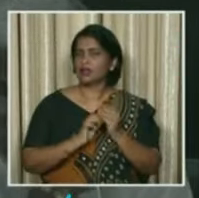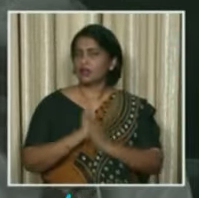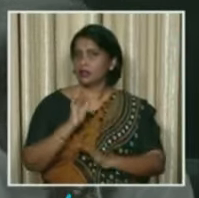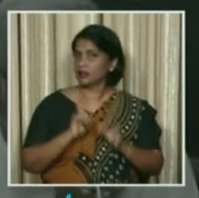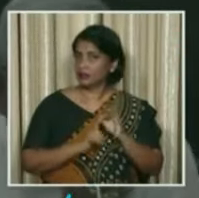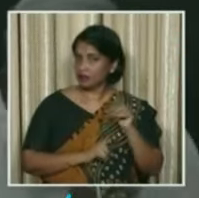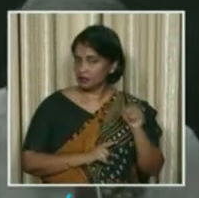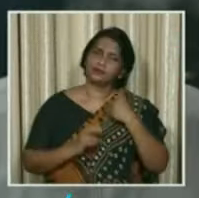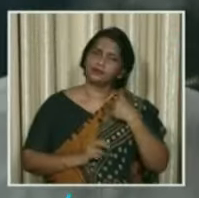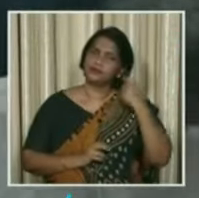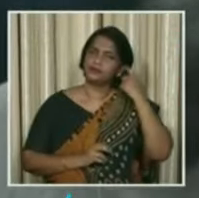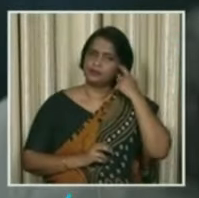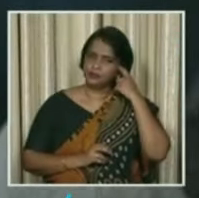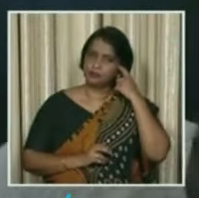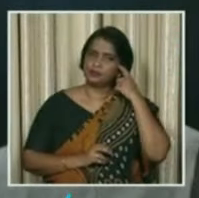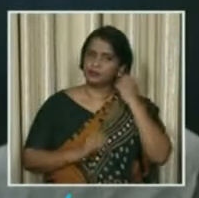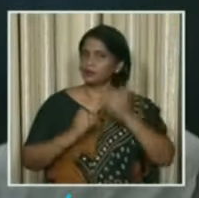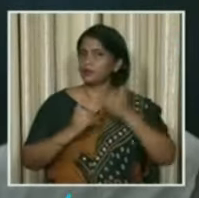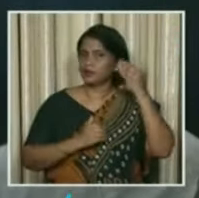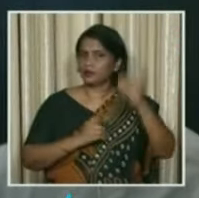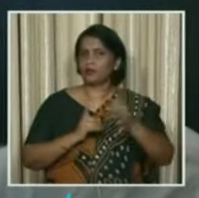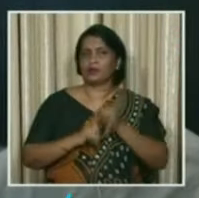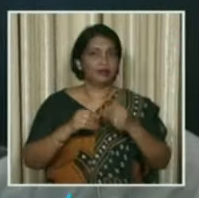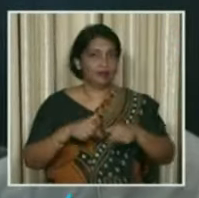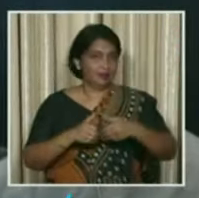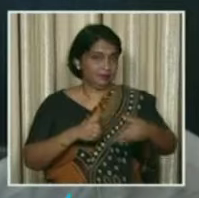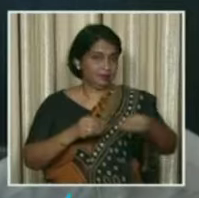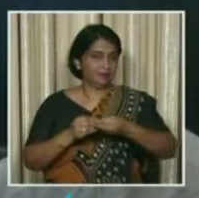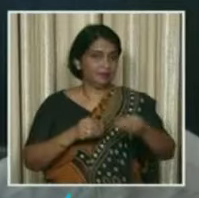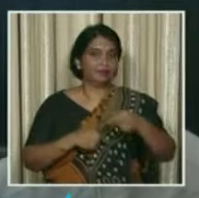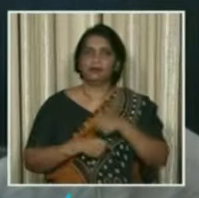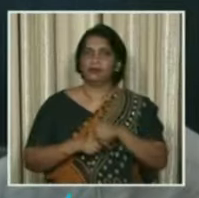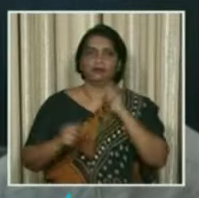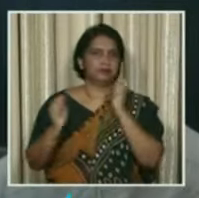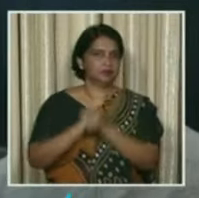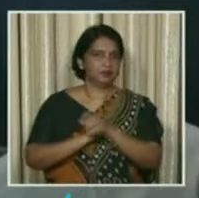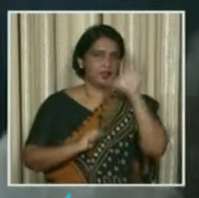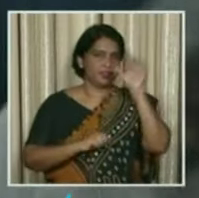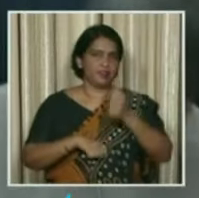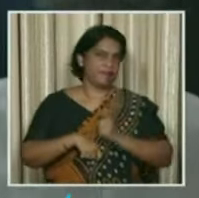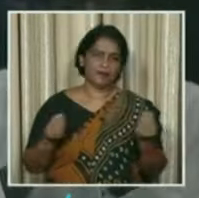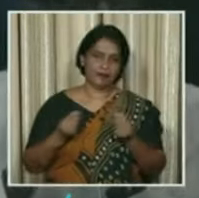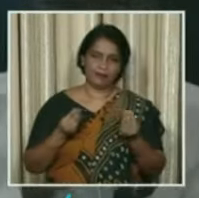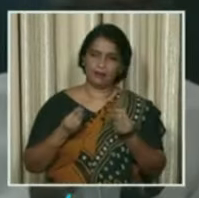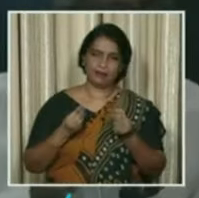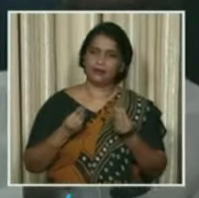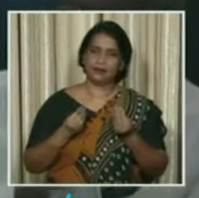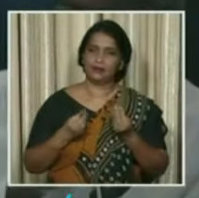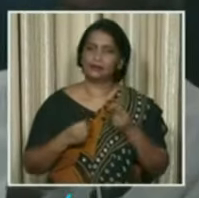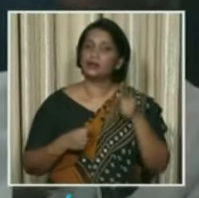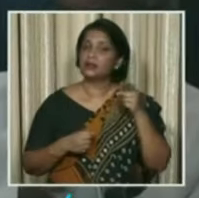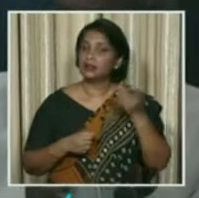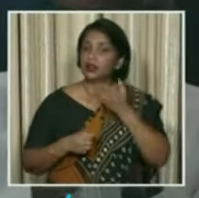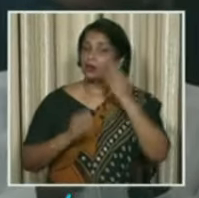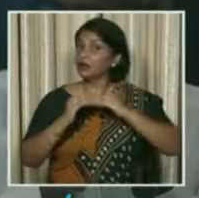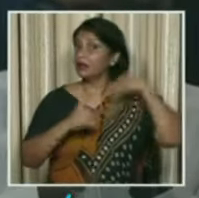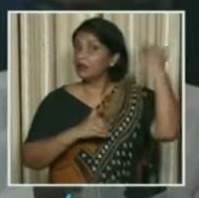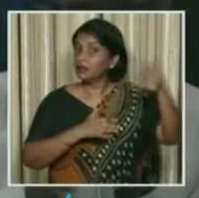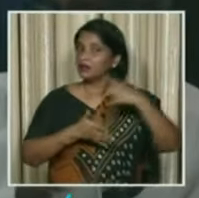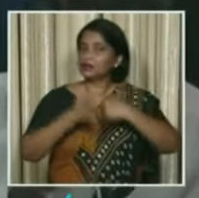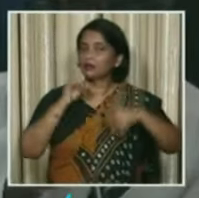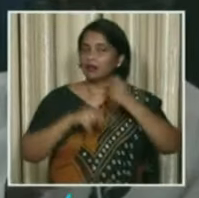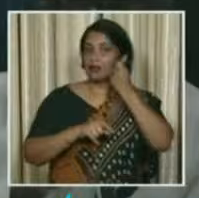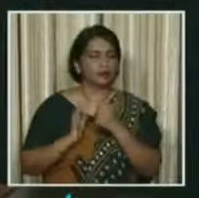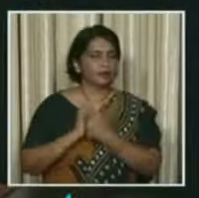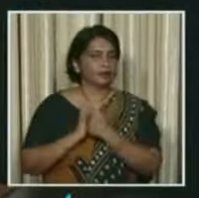පෙරමැතිතුමා කරපු යෝජනාවේ එළබෙන ජනාධිපතිවරණය සඳහා මේ සංශෝධනය ගෙන්න කාල වේලාවක් නැහැ. අපි ඔබතුමාලට පුළුවන් ඊළඟ එකේදීම ඔක යෝජනා